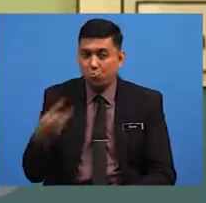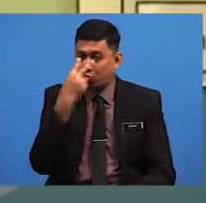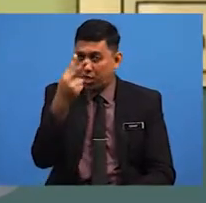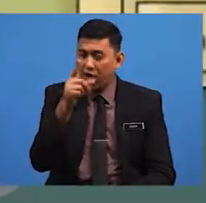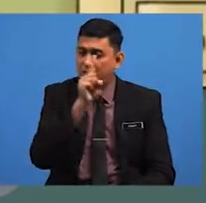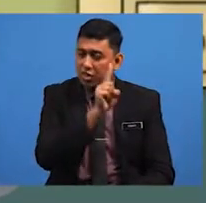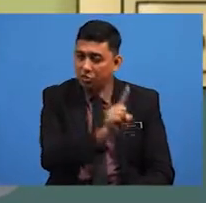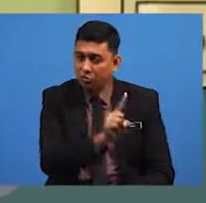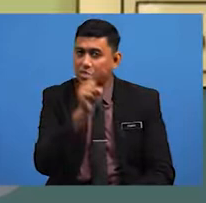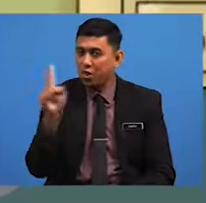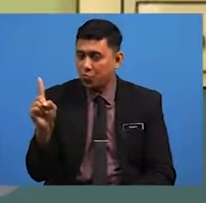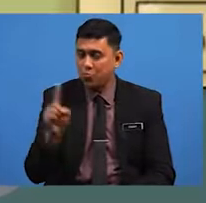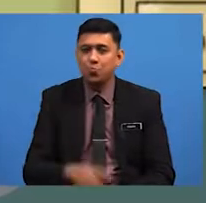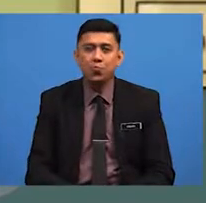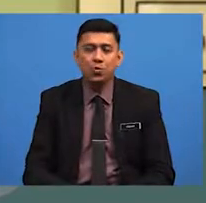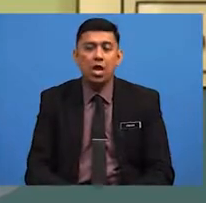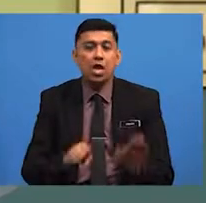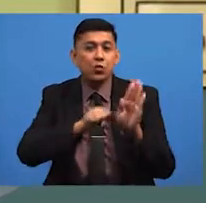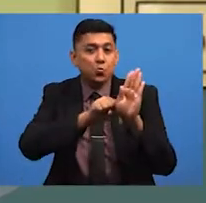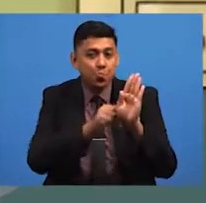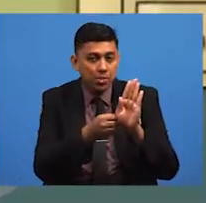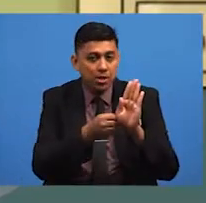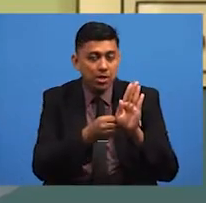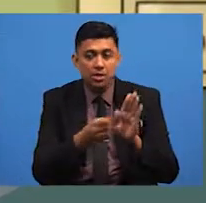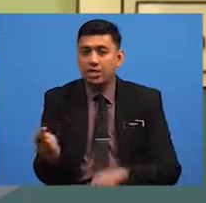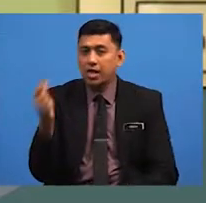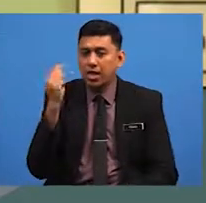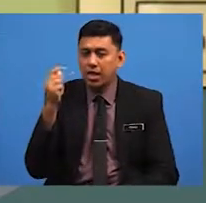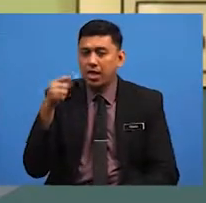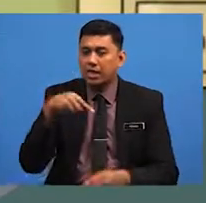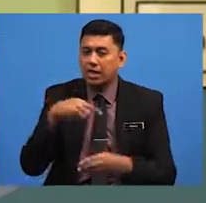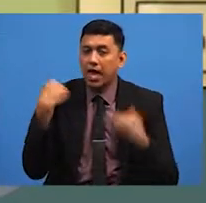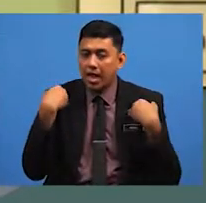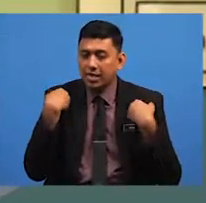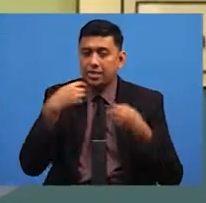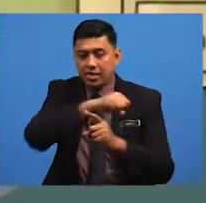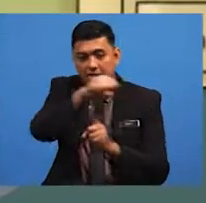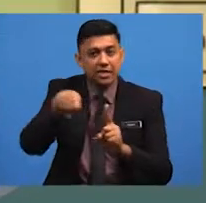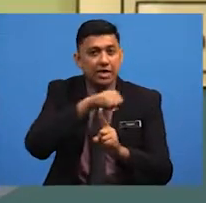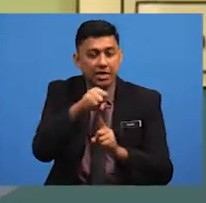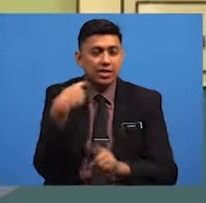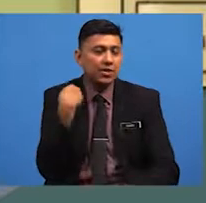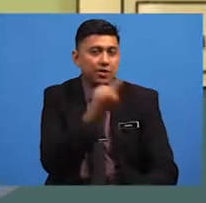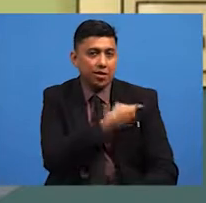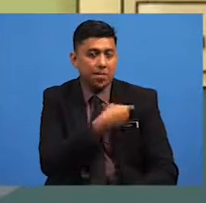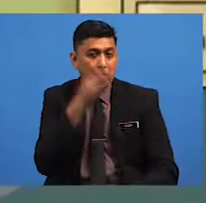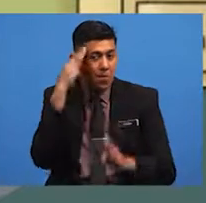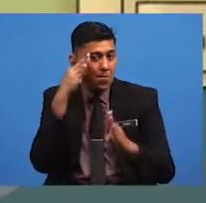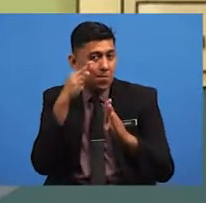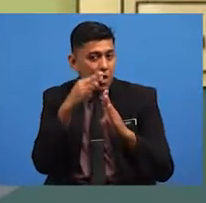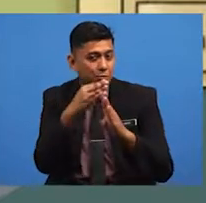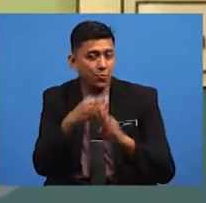satu persatu sumber tenaga yang ada disekeliling kita berpandukan